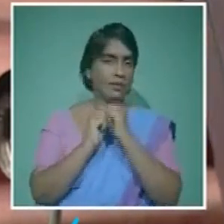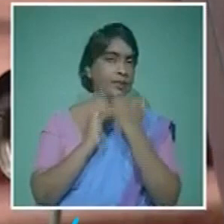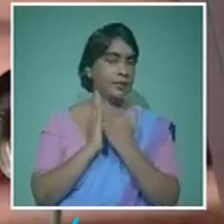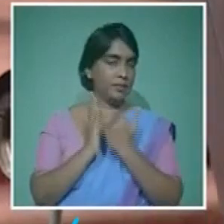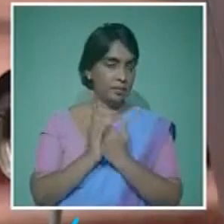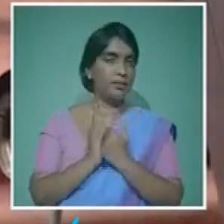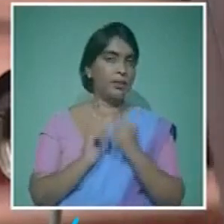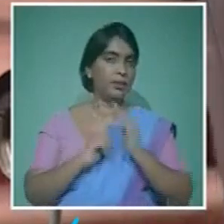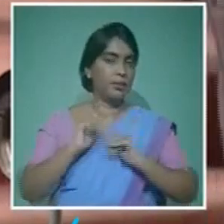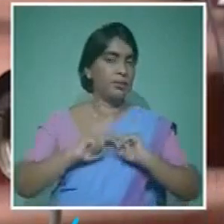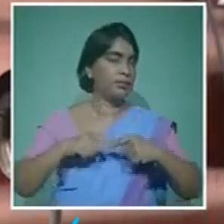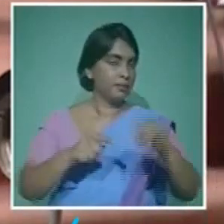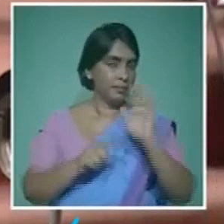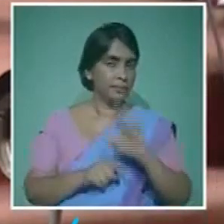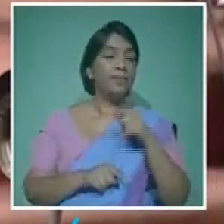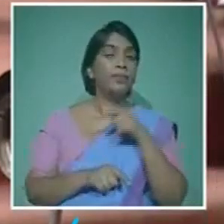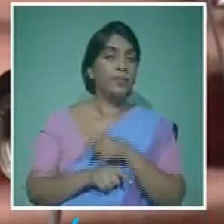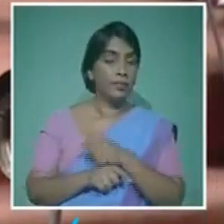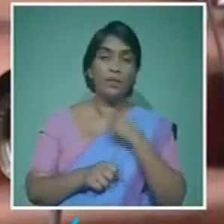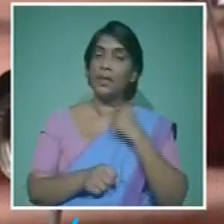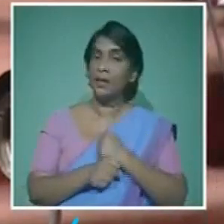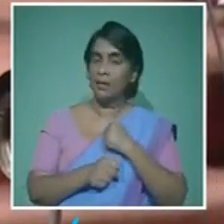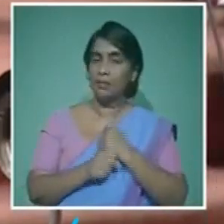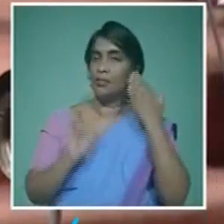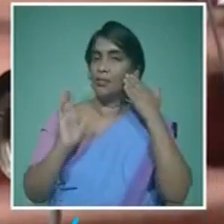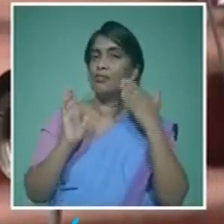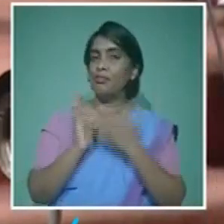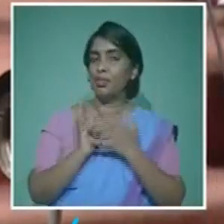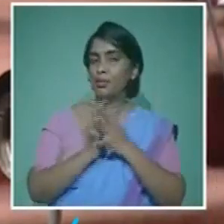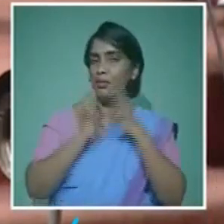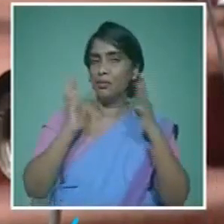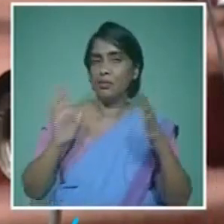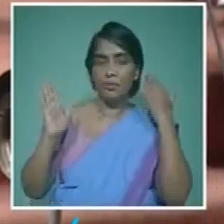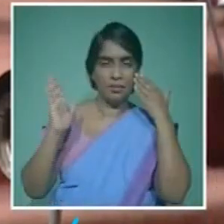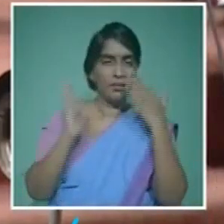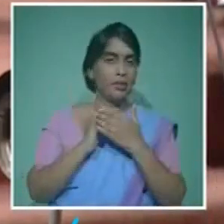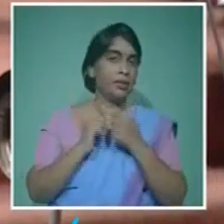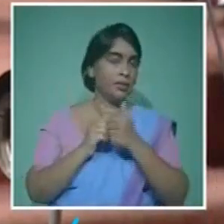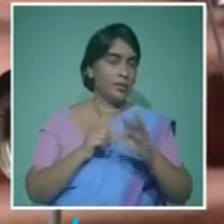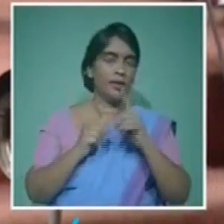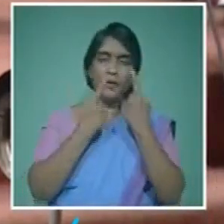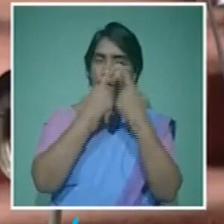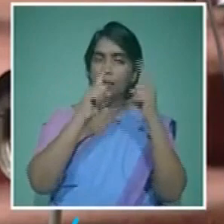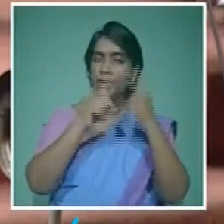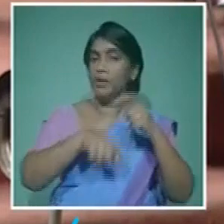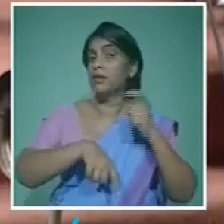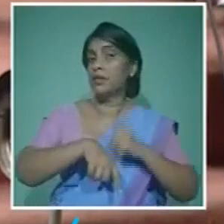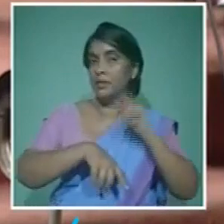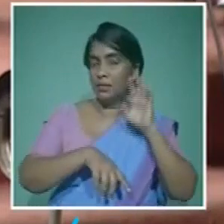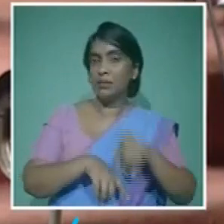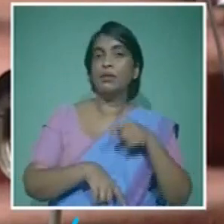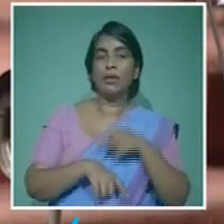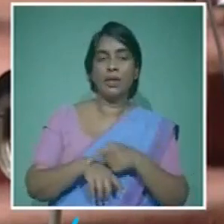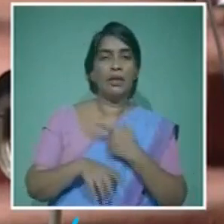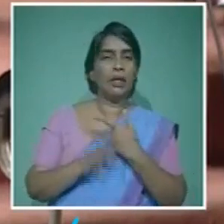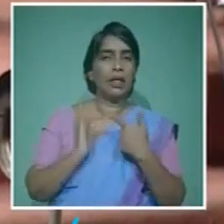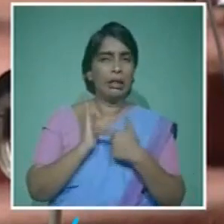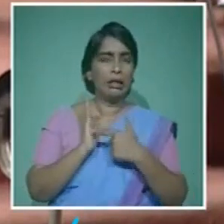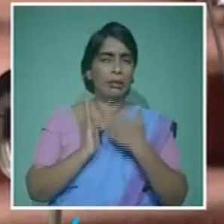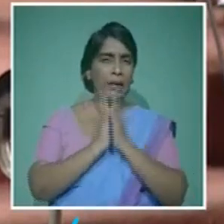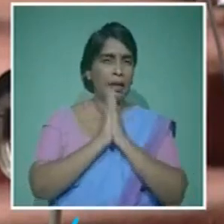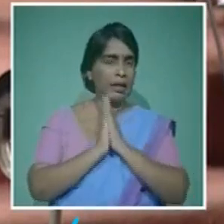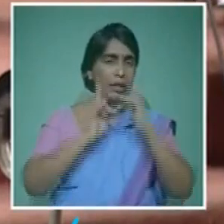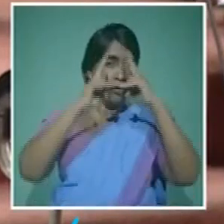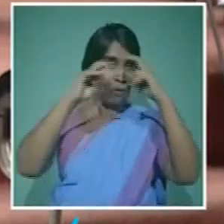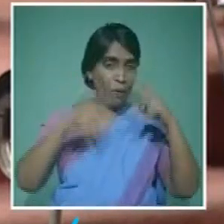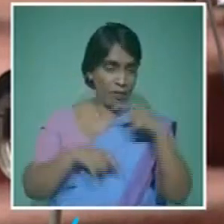செய்து கொண்டிருக்கின்றார்கள். இதுகளை இந்த அரசு கட்டாயமாக கவனத்தில் எடுக்க வேண்டும். நாங்கள் இது பல தடவை சொல்லியிருக்கின்றோம். இந்த திருக்கோணேஸ்வர் பிரச்சனை, அது அமைச்சர்